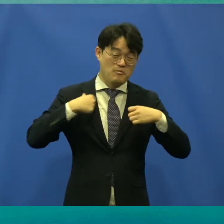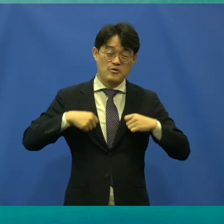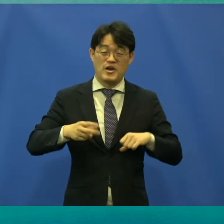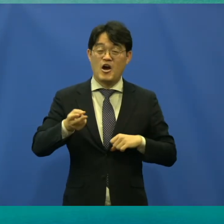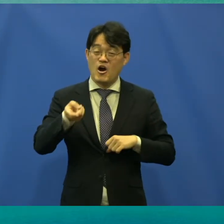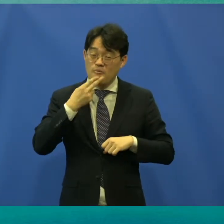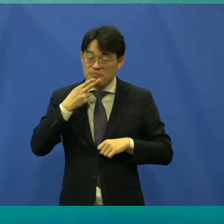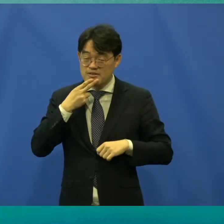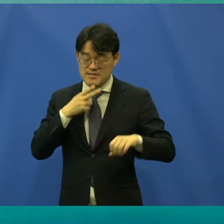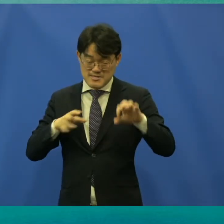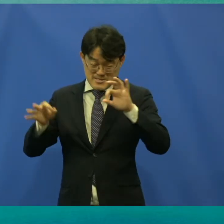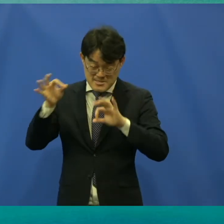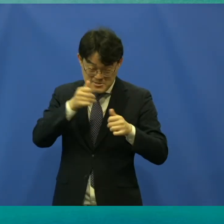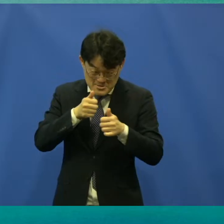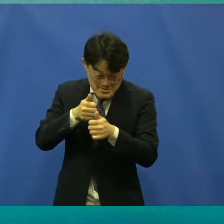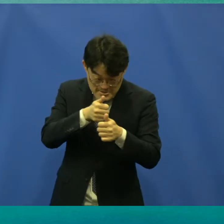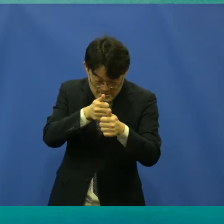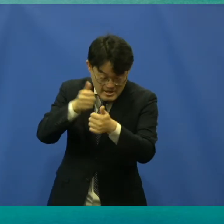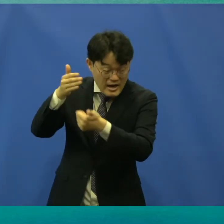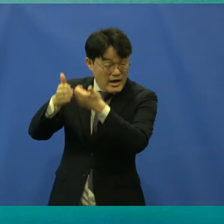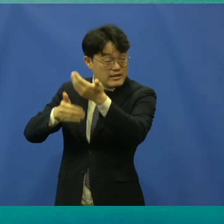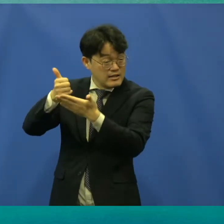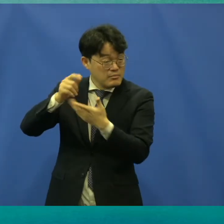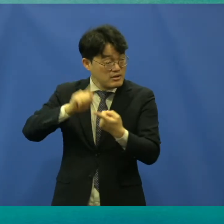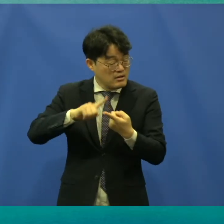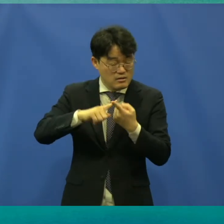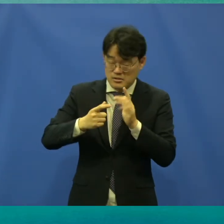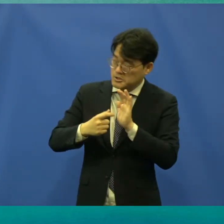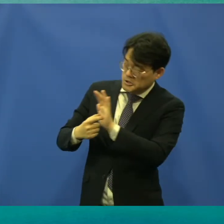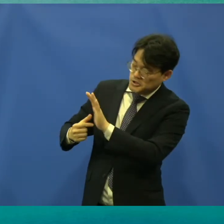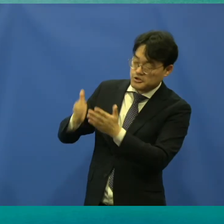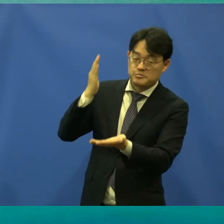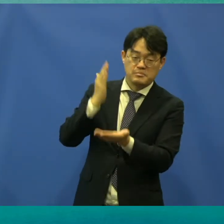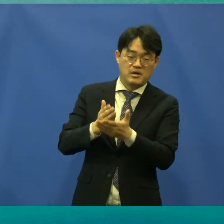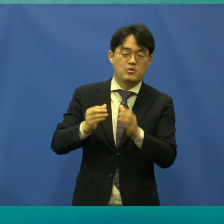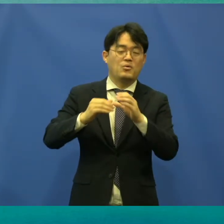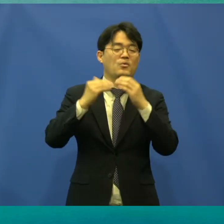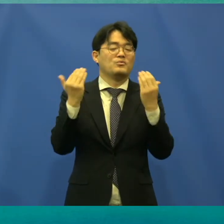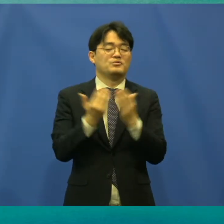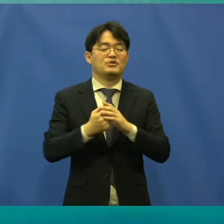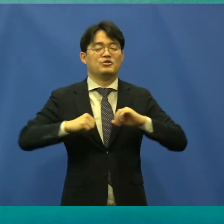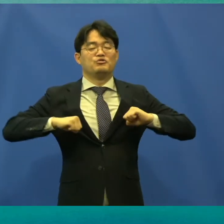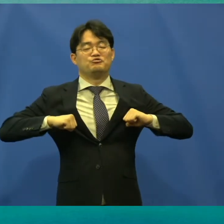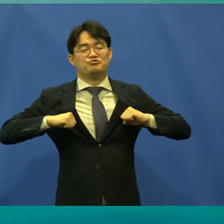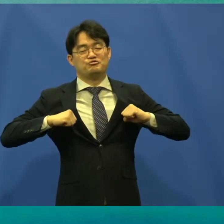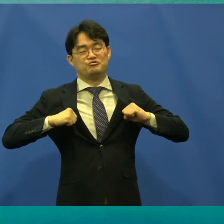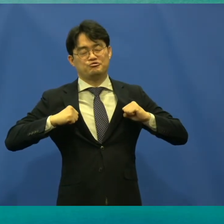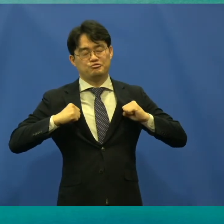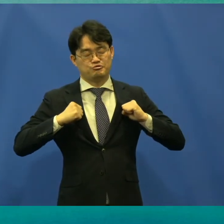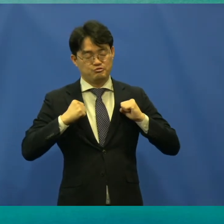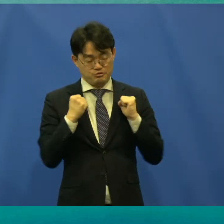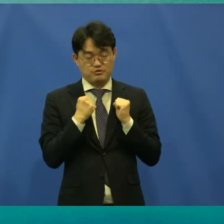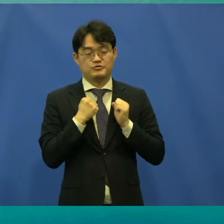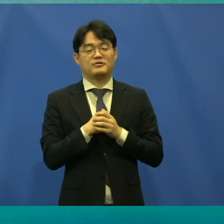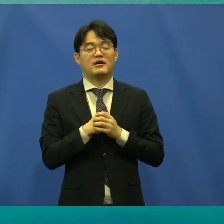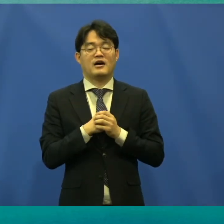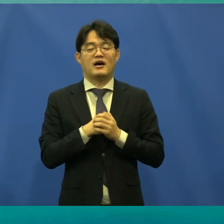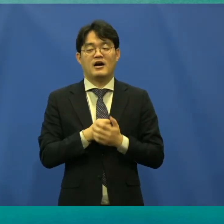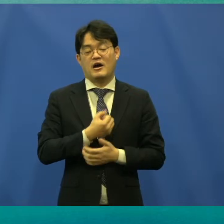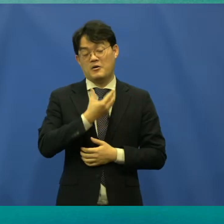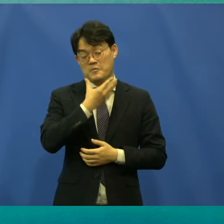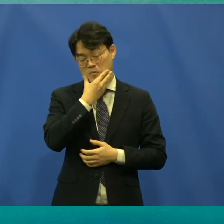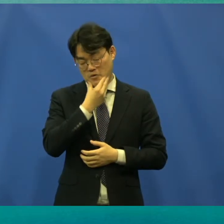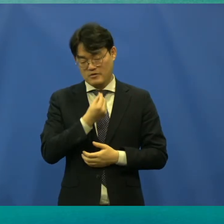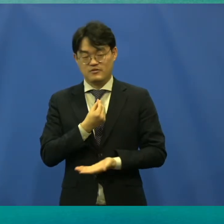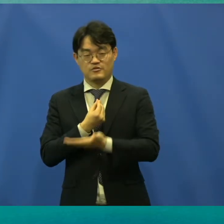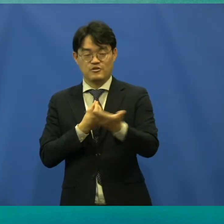말고 받아들이시고 온전히 순종함으로 하나님 앞에 복되게 나아가는 은혜가 있게 되기를